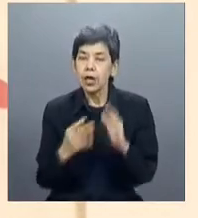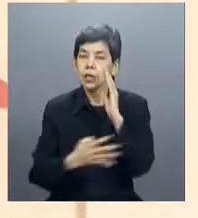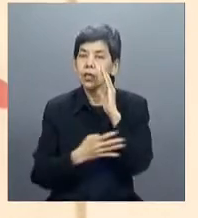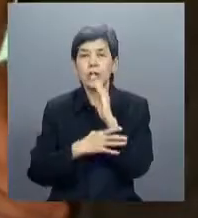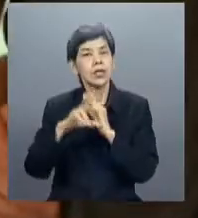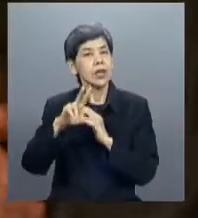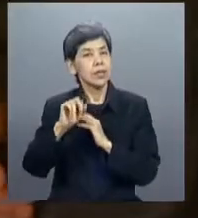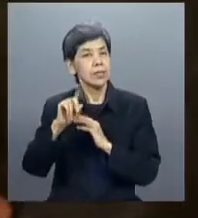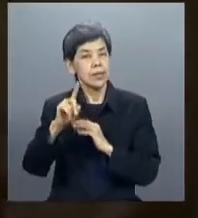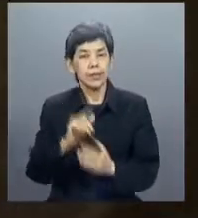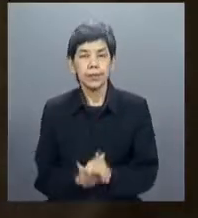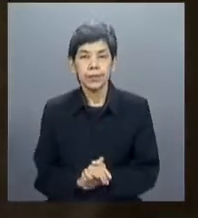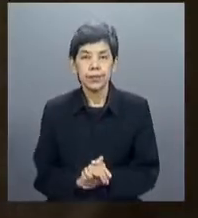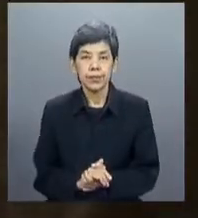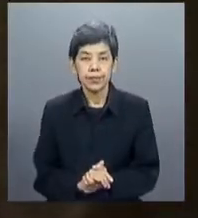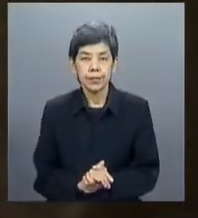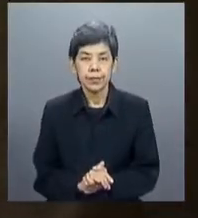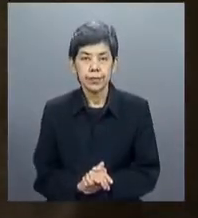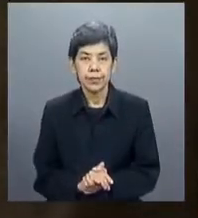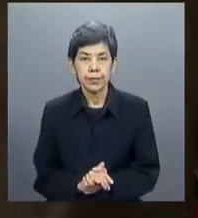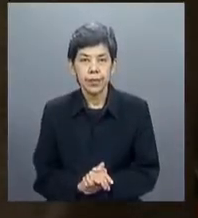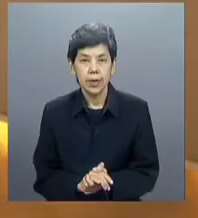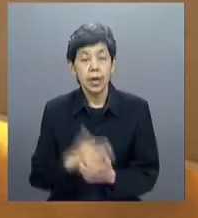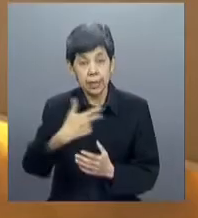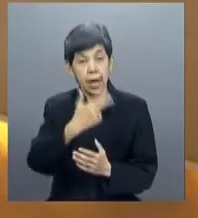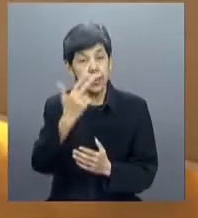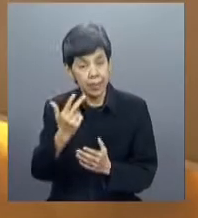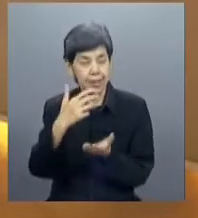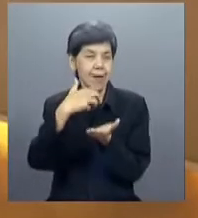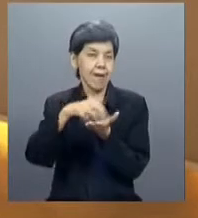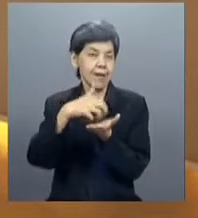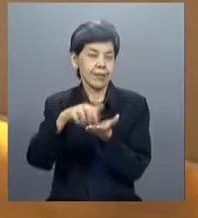ท31สาวิตรีเลือกฮิรัญวณิชไทย PBS รายงาน